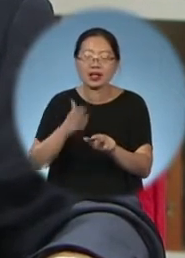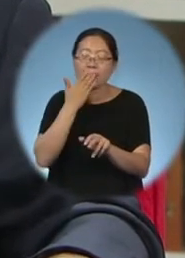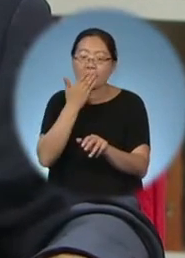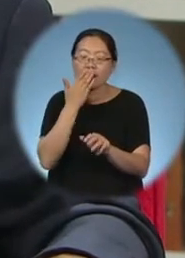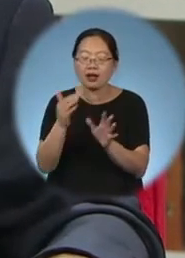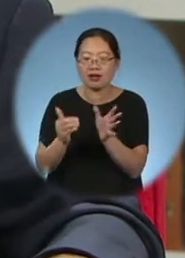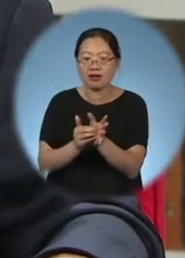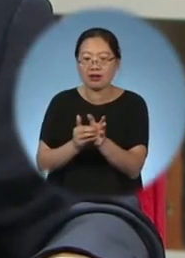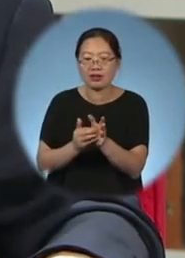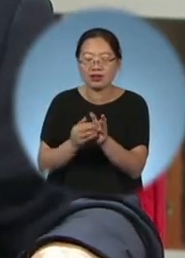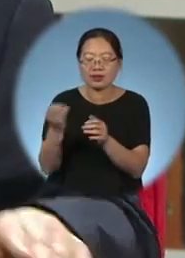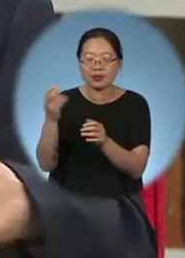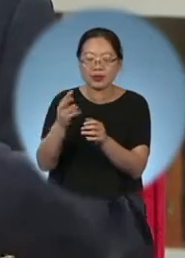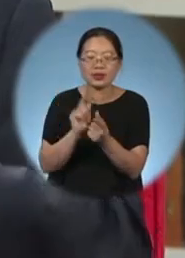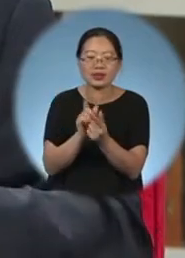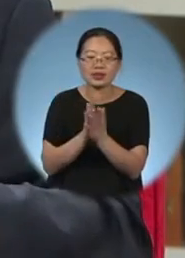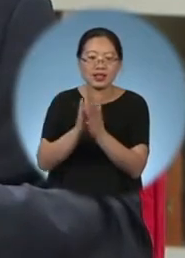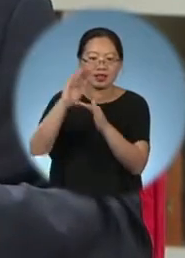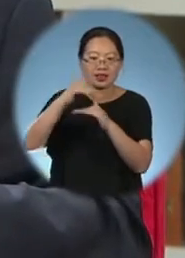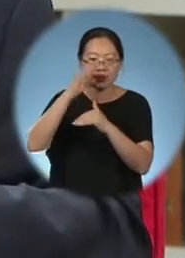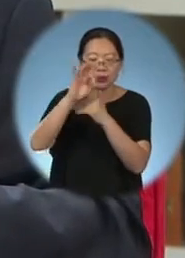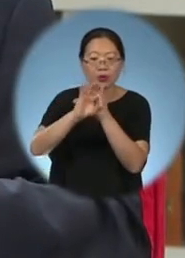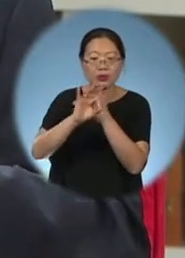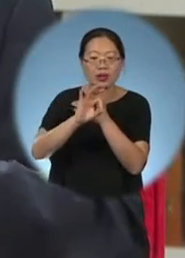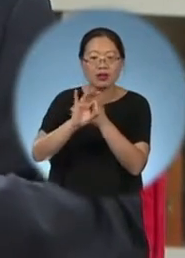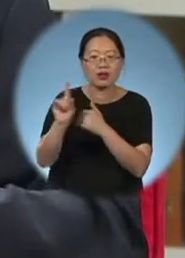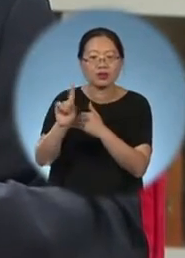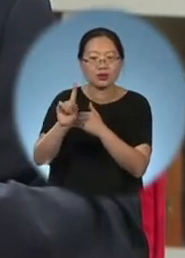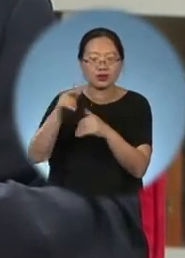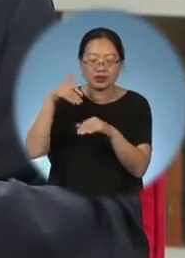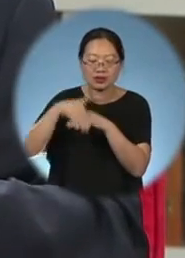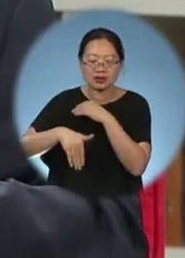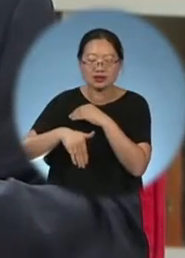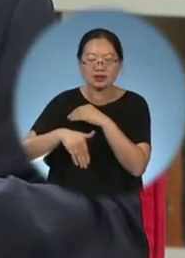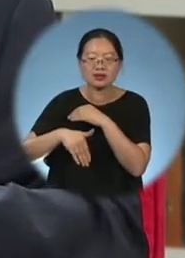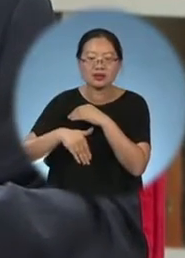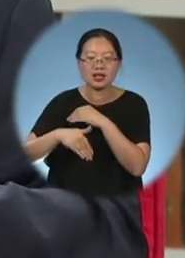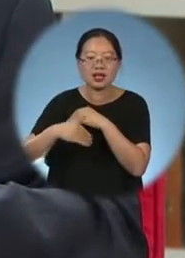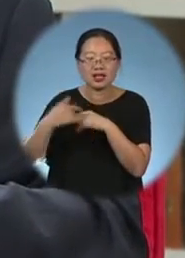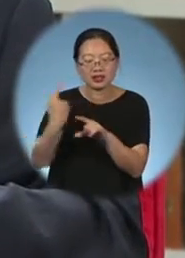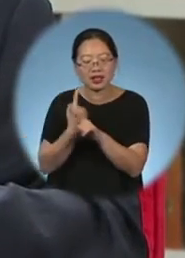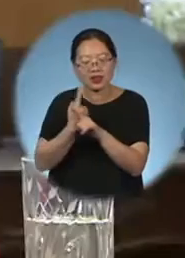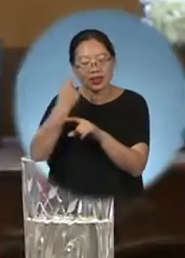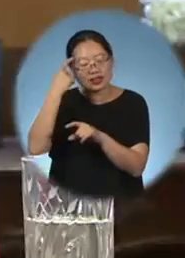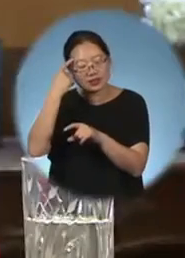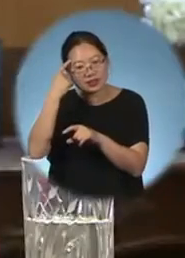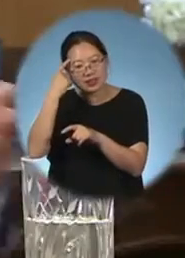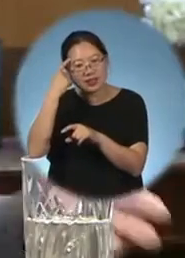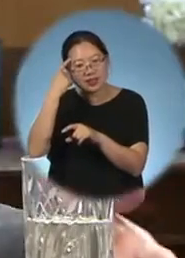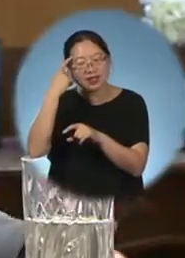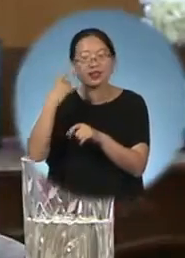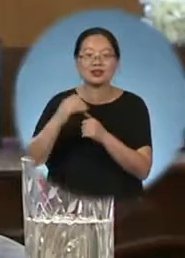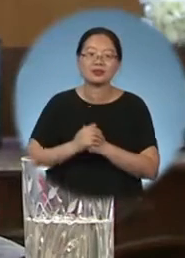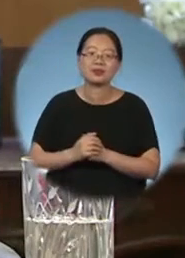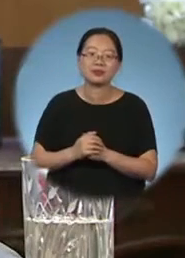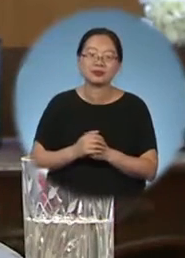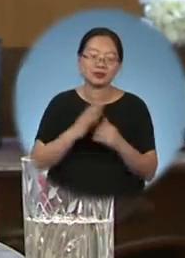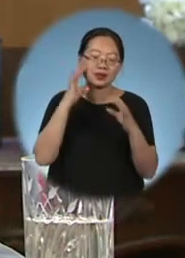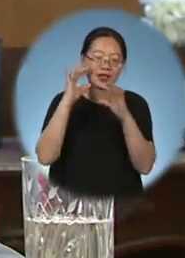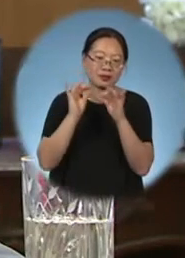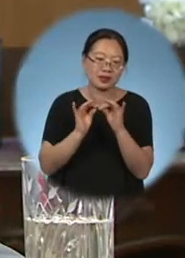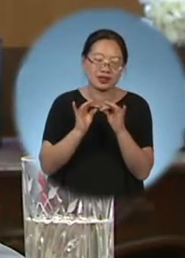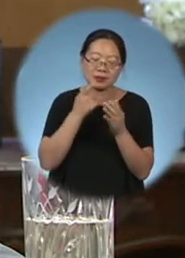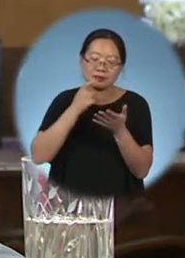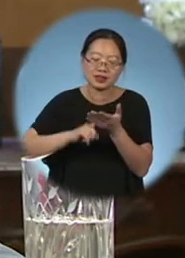가능할 겁니다. 그리고 이제 실제 내용에 들어가면 또 어떤 방향으로 개헌을 하느냐 하는 그러니까 것이 이원 집정제냐 예, 뭐 예, 합의가 또